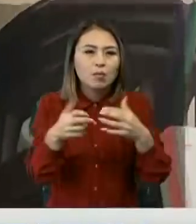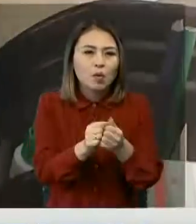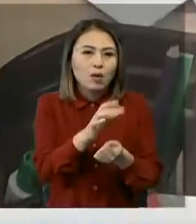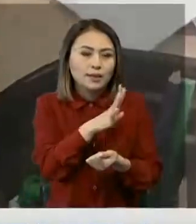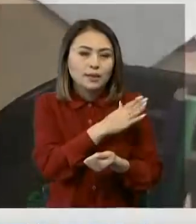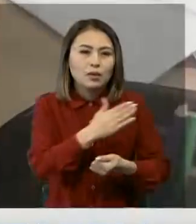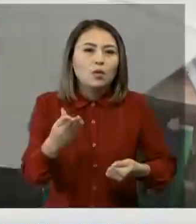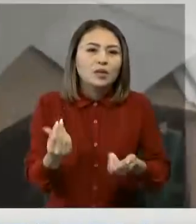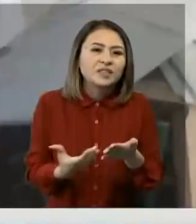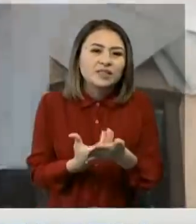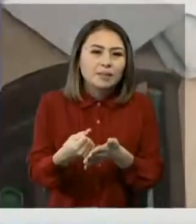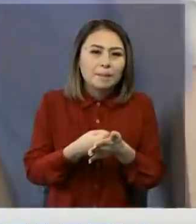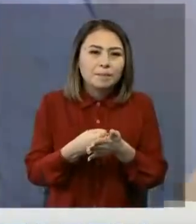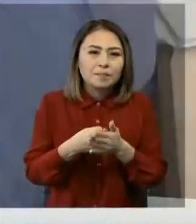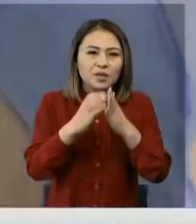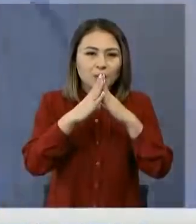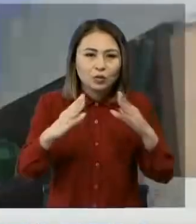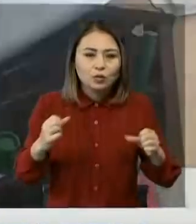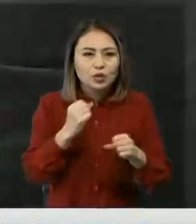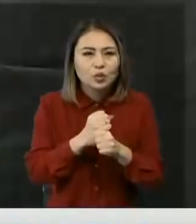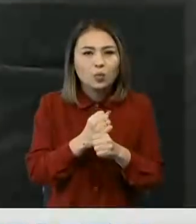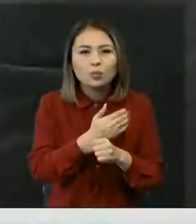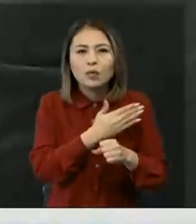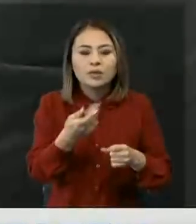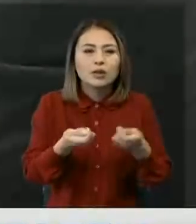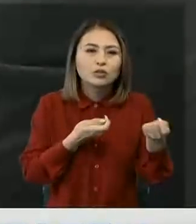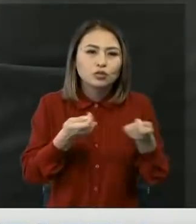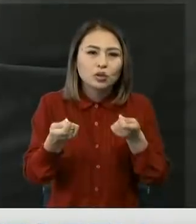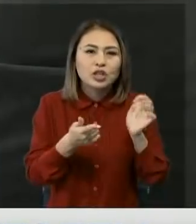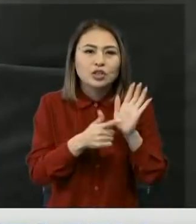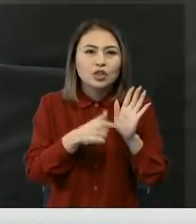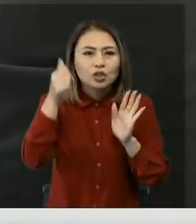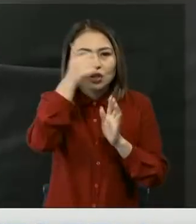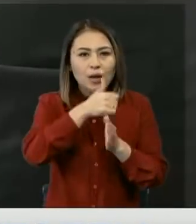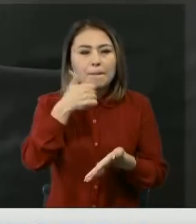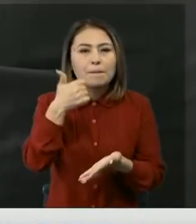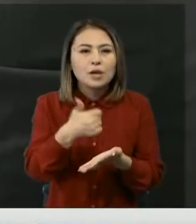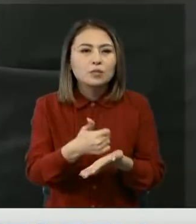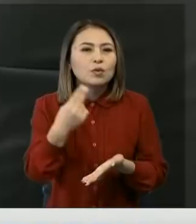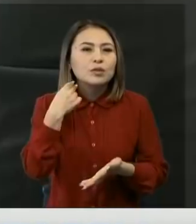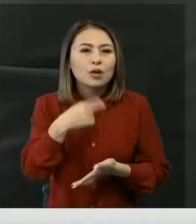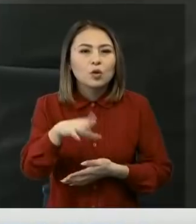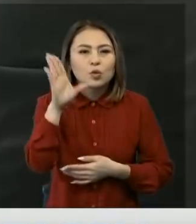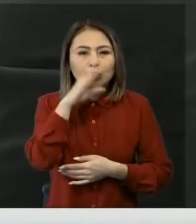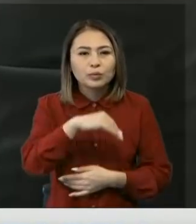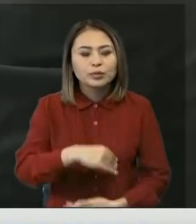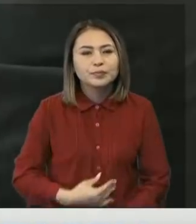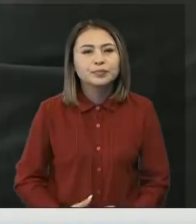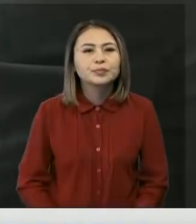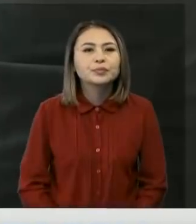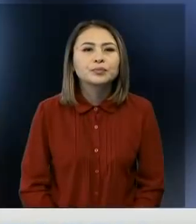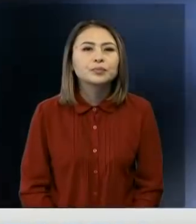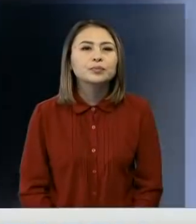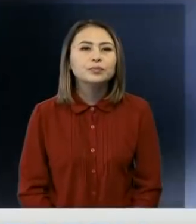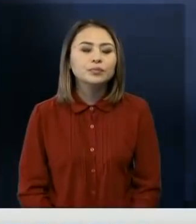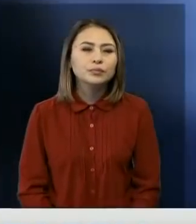алынды. Енді ол инвестициялық пирамиданы құрып және оны басқарғаны үшін 7 жылға бас бостандығынан айырылуы мүмкін.